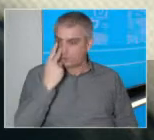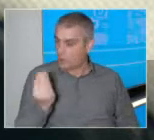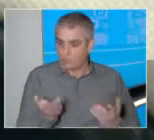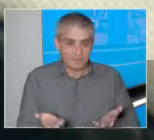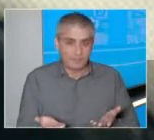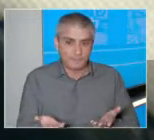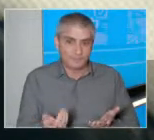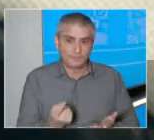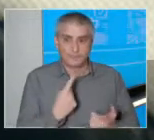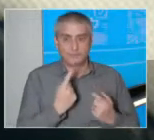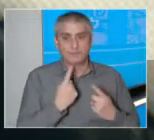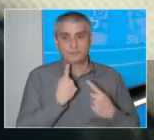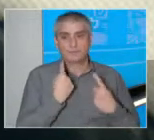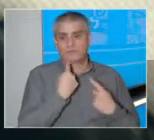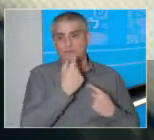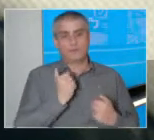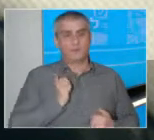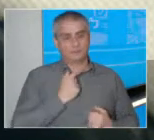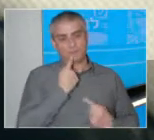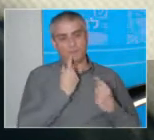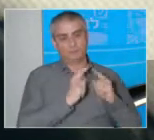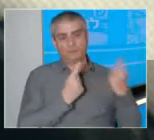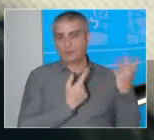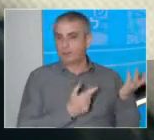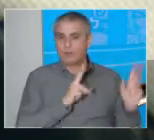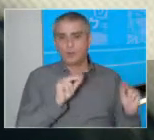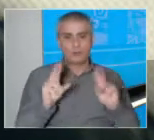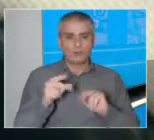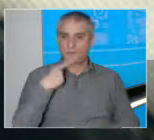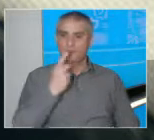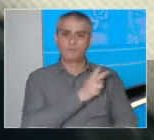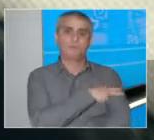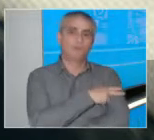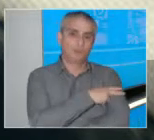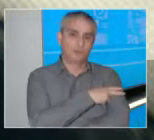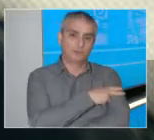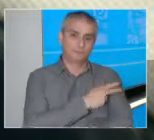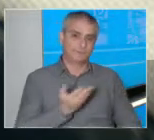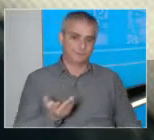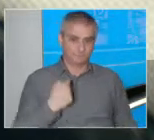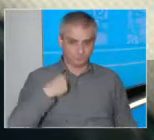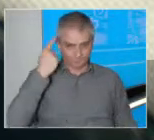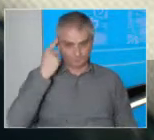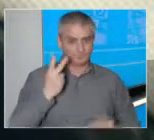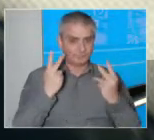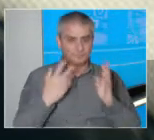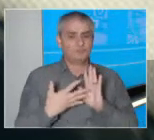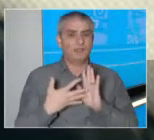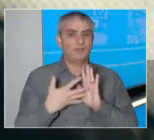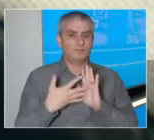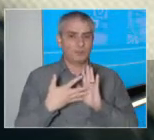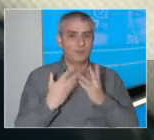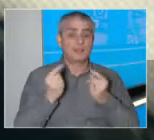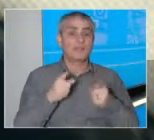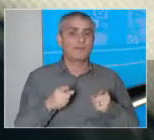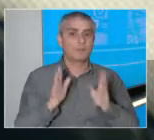דברים ומדבר, ודובר צה"ל מדבר דברים אחרים, אותו דבר דובר המשטרה. אני חושב שכדאי שנבדוק את